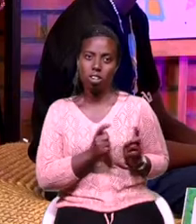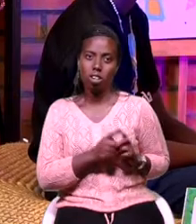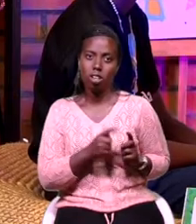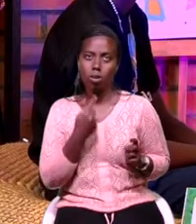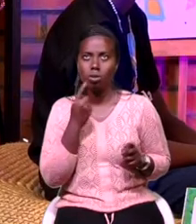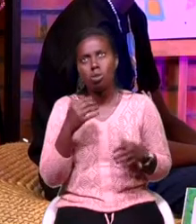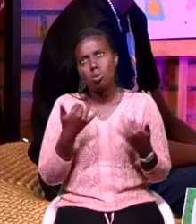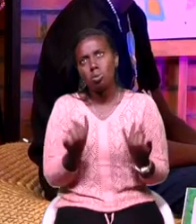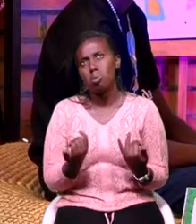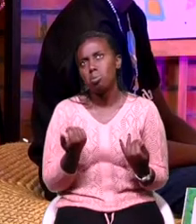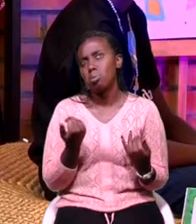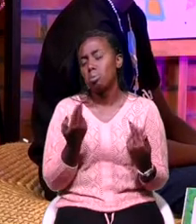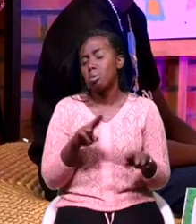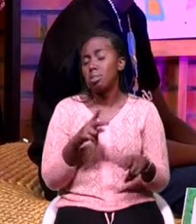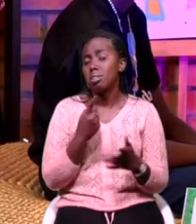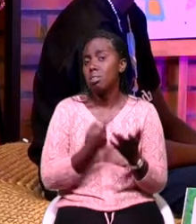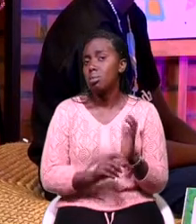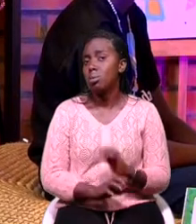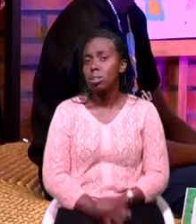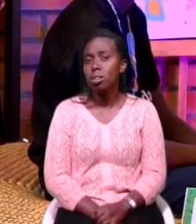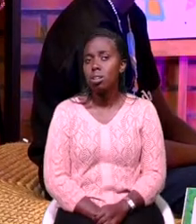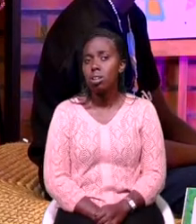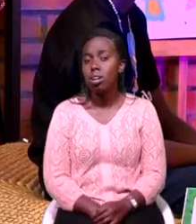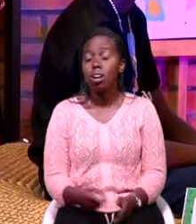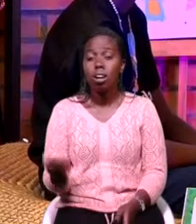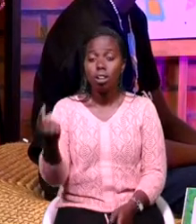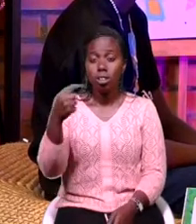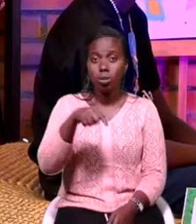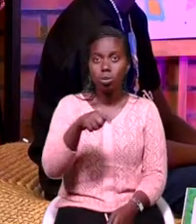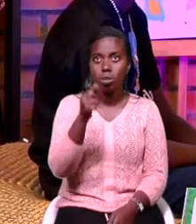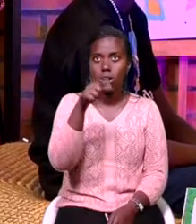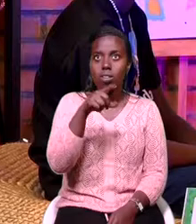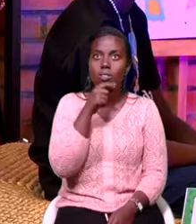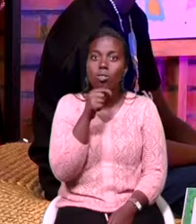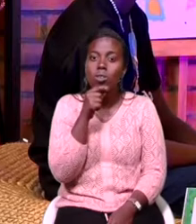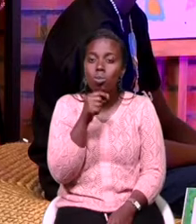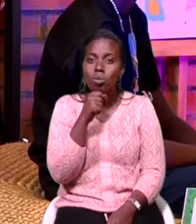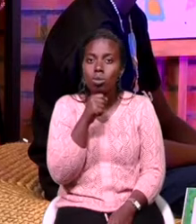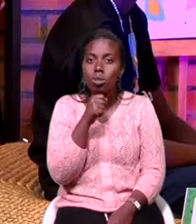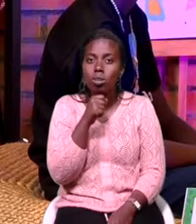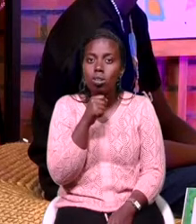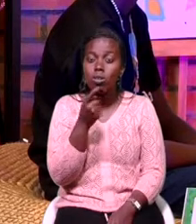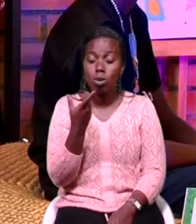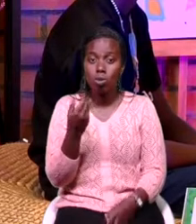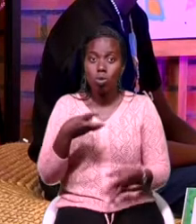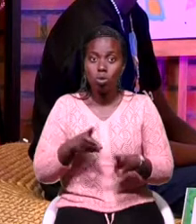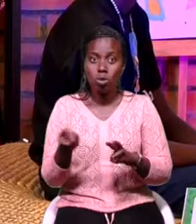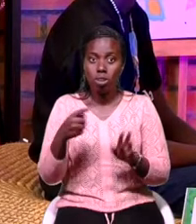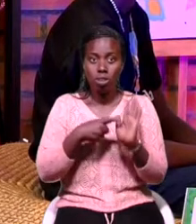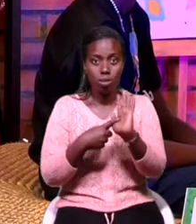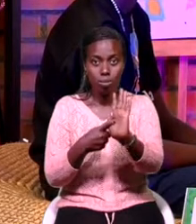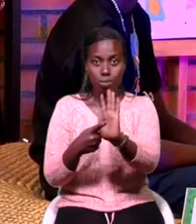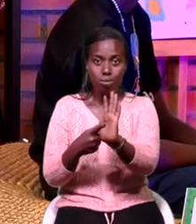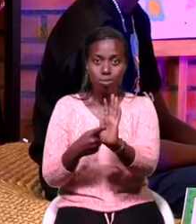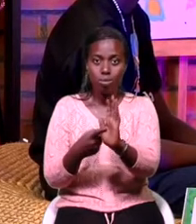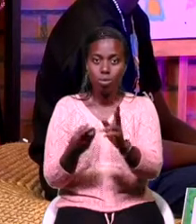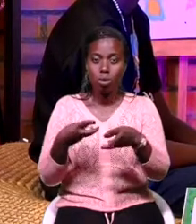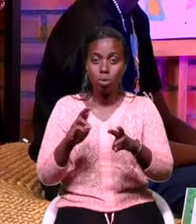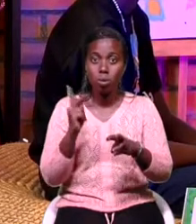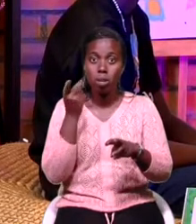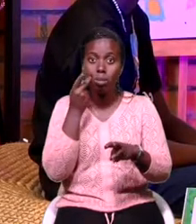subize yagenda bite nuko hagiye kuza haza wa musore dore wa musore uko yagarutse angana